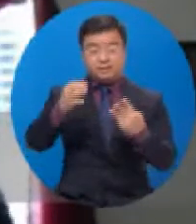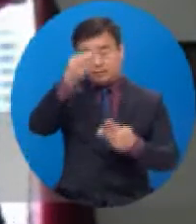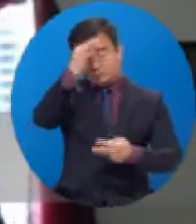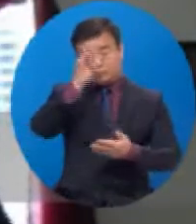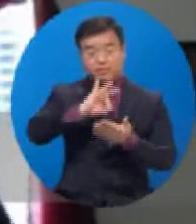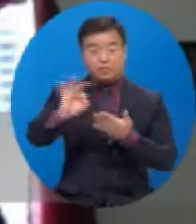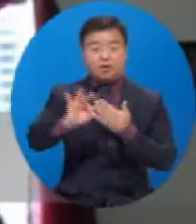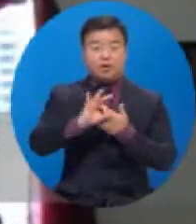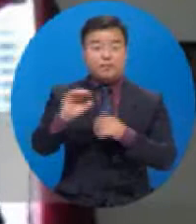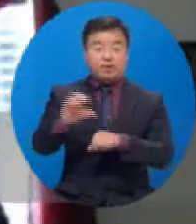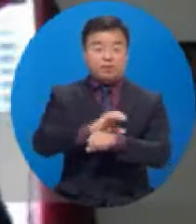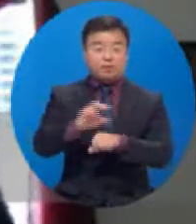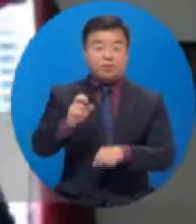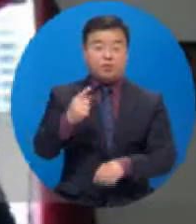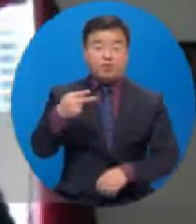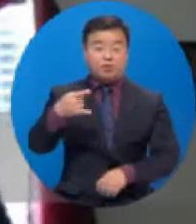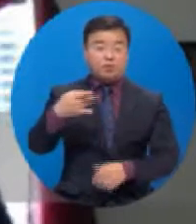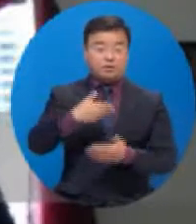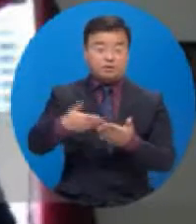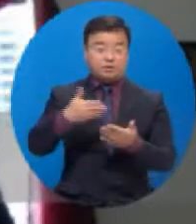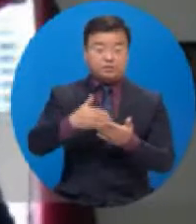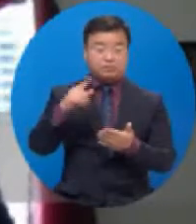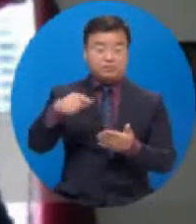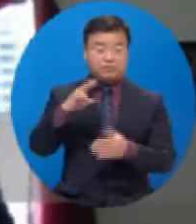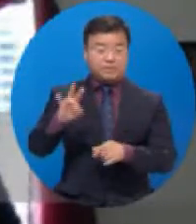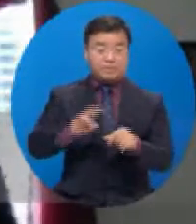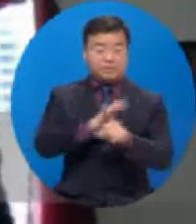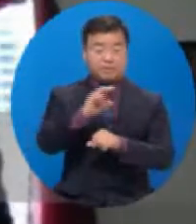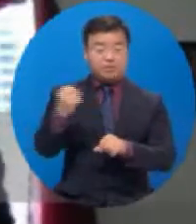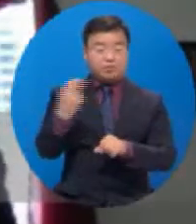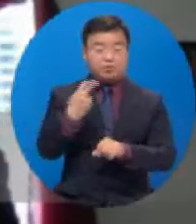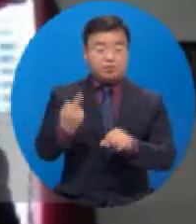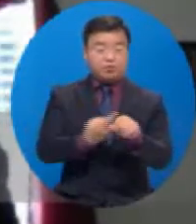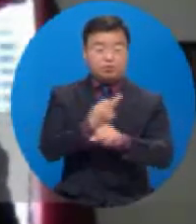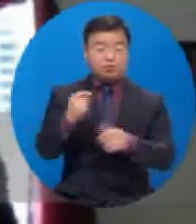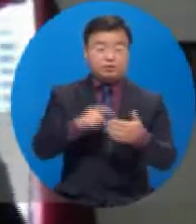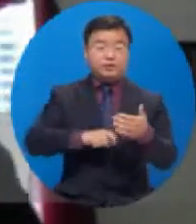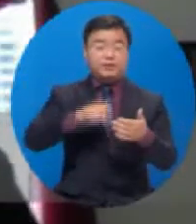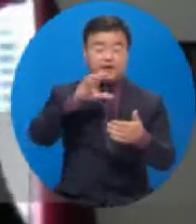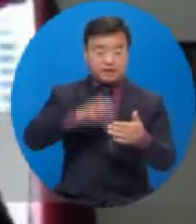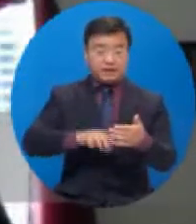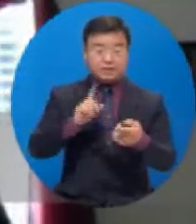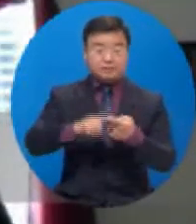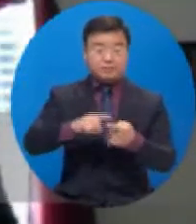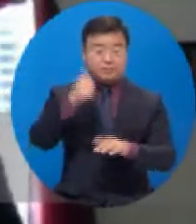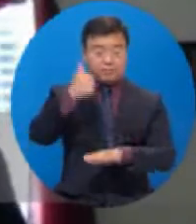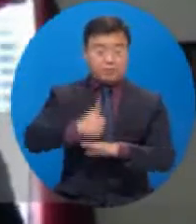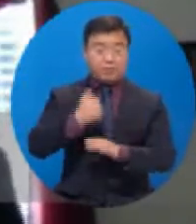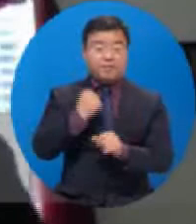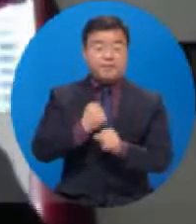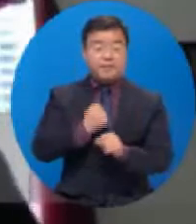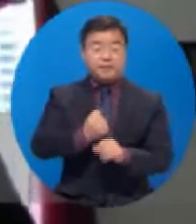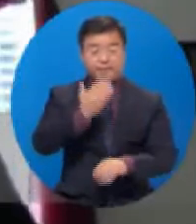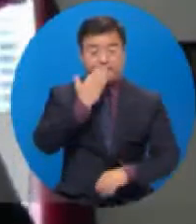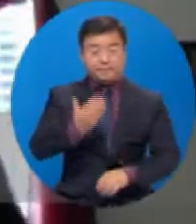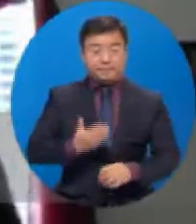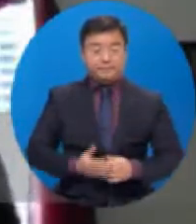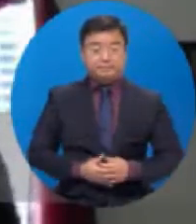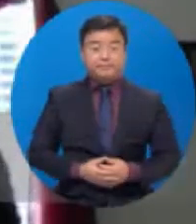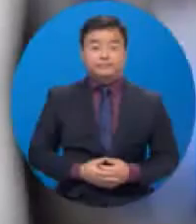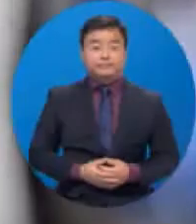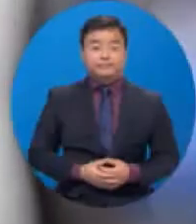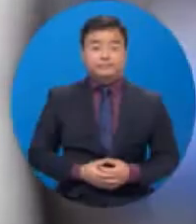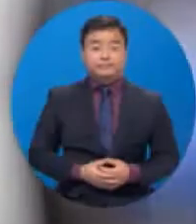can simply just draw up a model on the computer and then just tell the printer to print it out and within 24 hours.